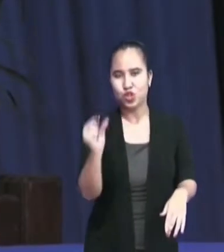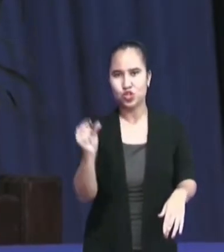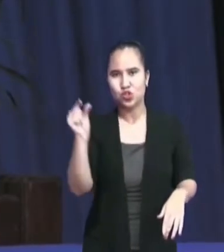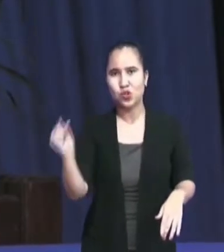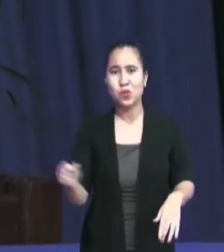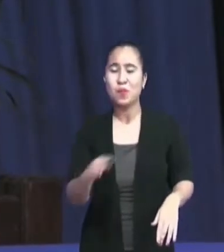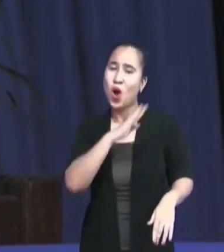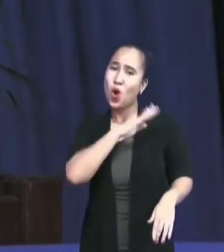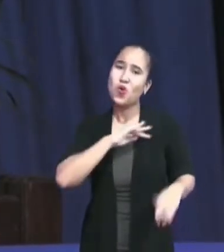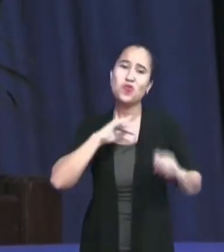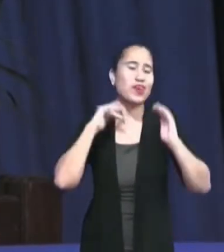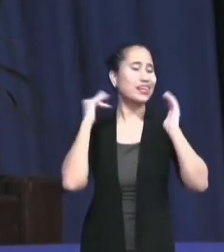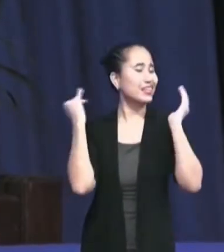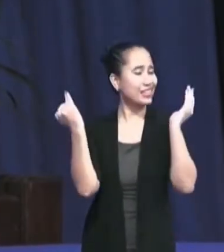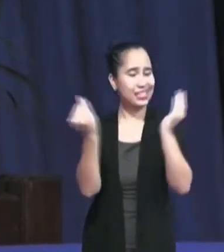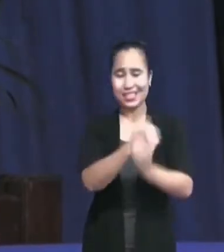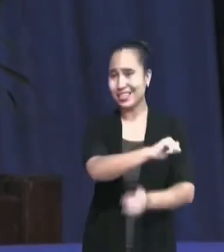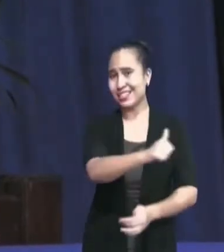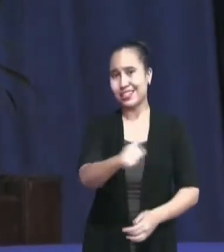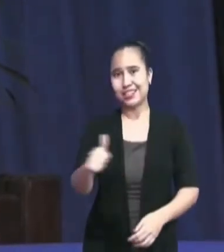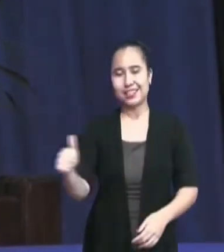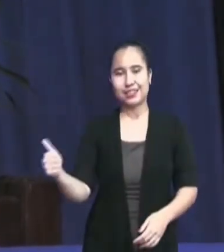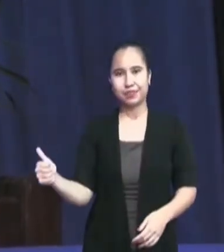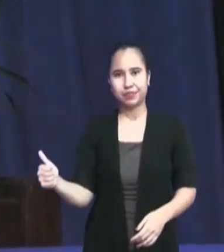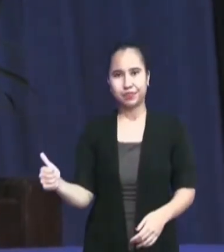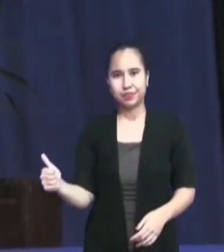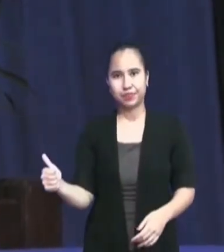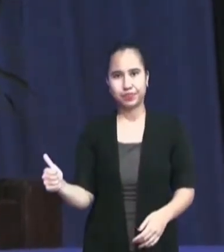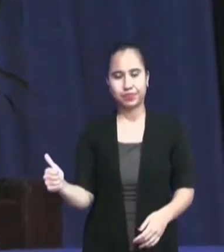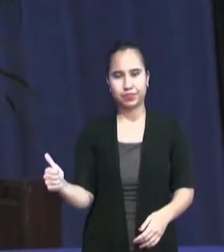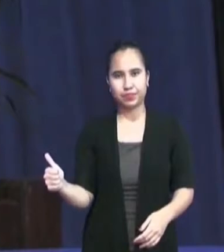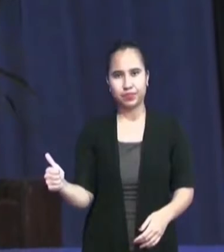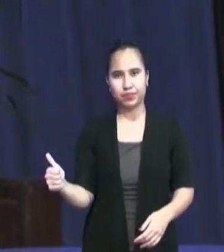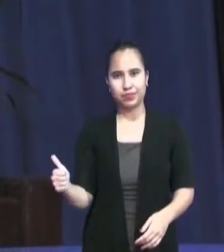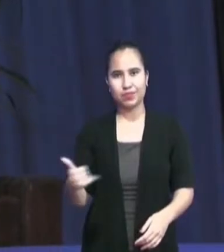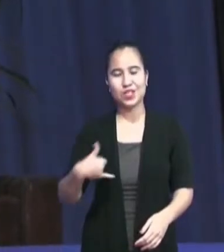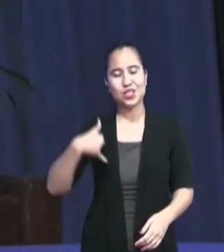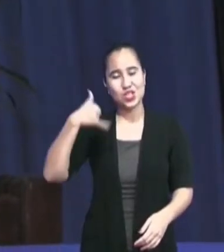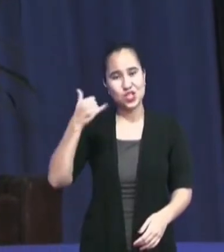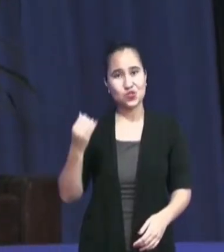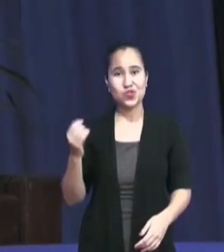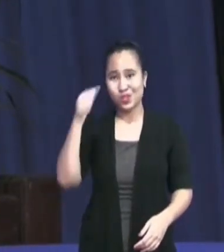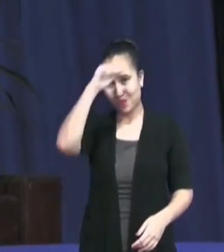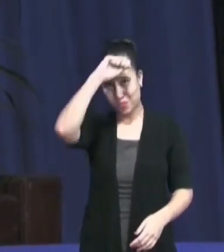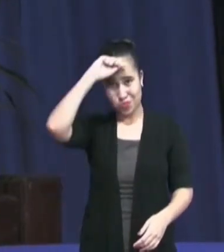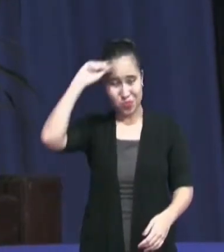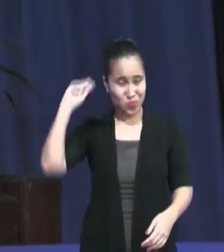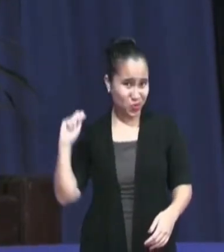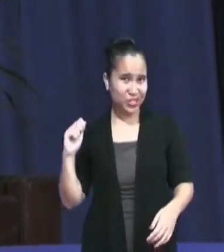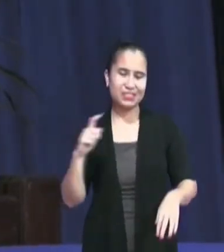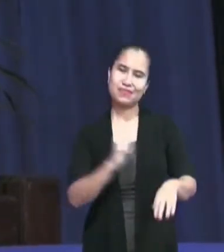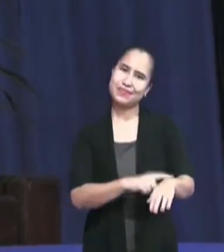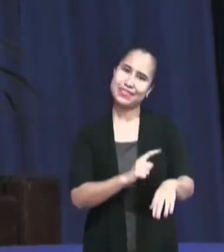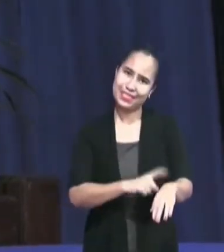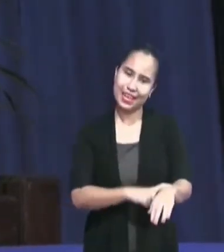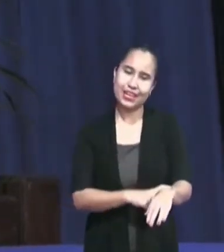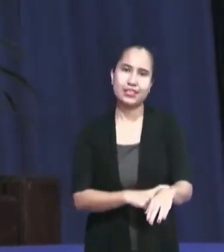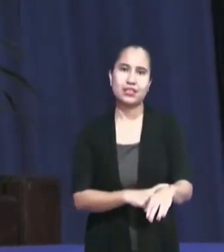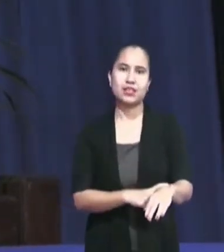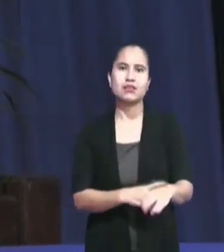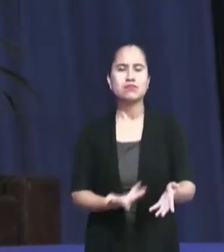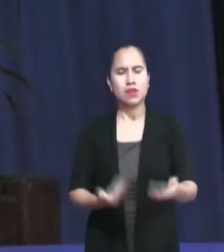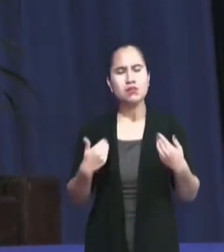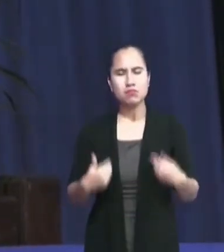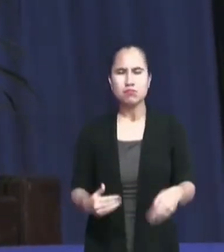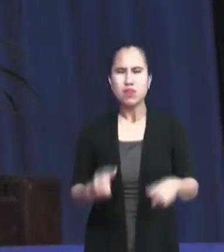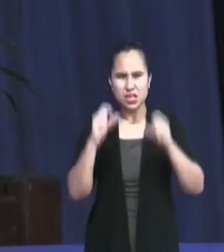de gemeenschap. En dat vergt heel veel moeite, tijd, maar het gaat. De mensen beseffen